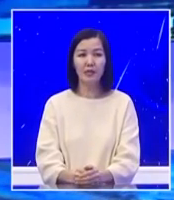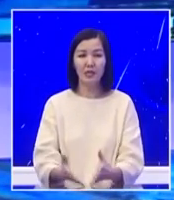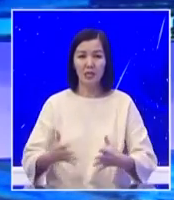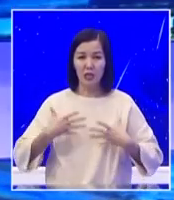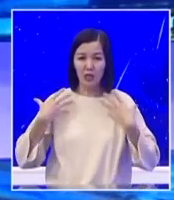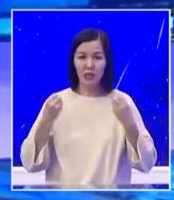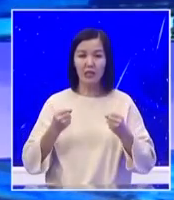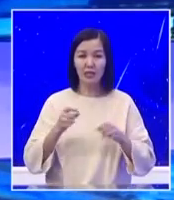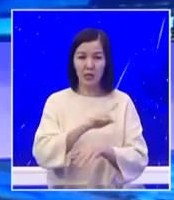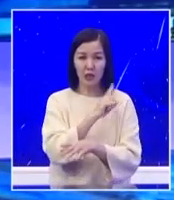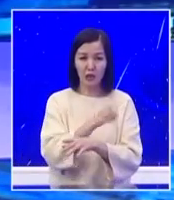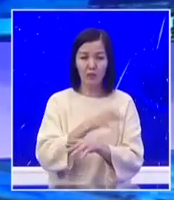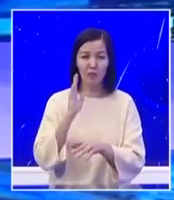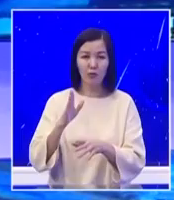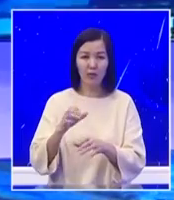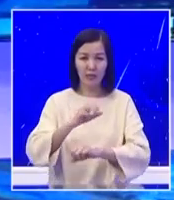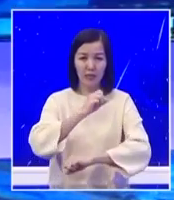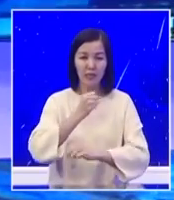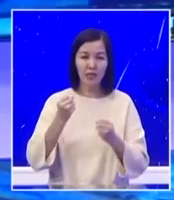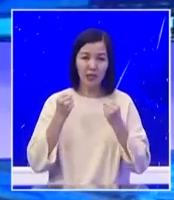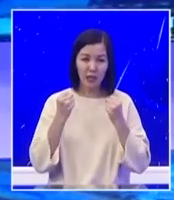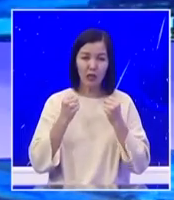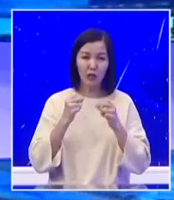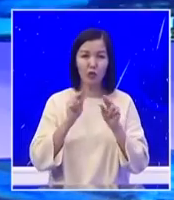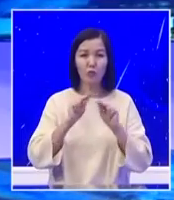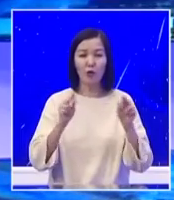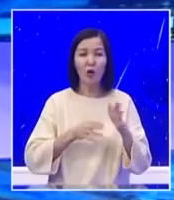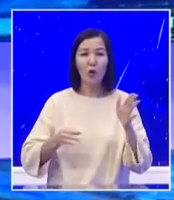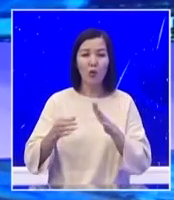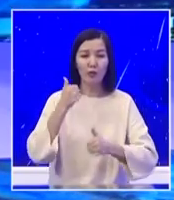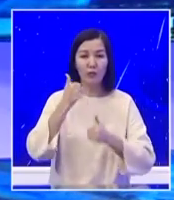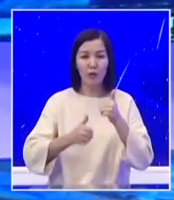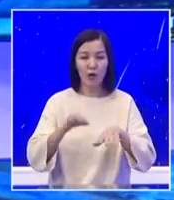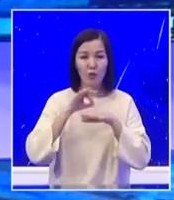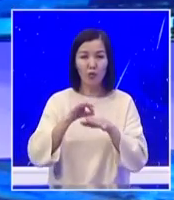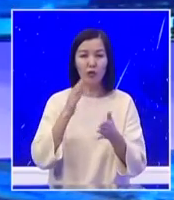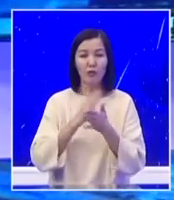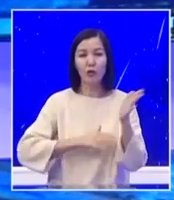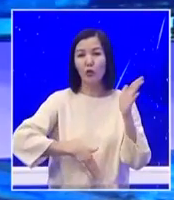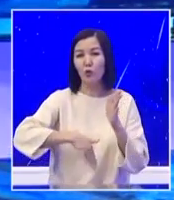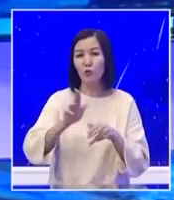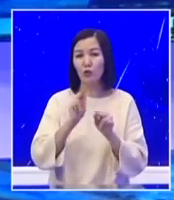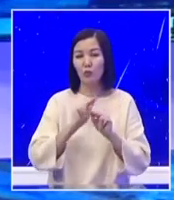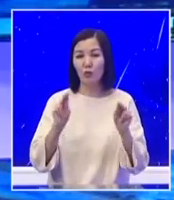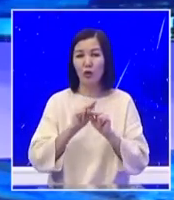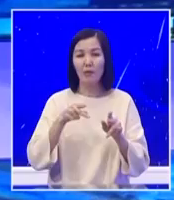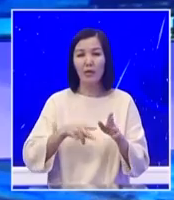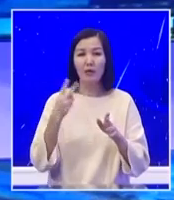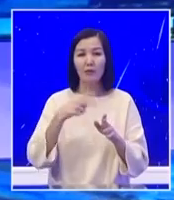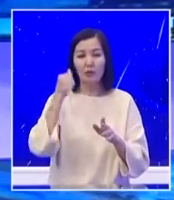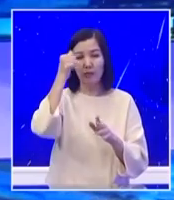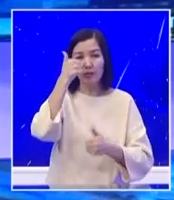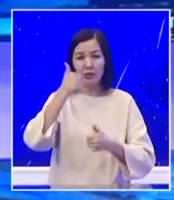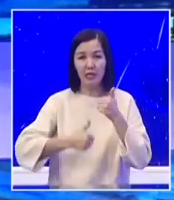Шынықсаң шымыр боласың. Талдықорғанда дене шынықтыру пәні мұғалімдерінің облыстық байқауы өтіп жатыр. Үздік дене шынықтыру мұғалімі 2020